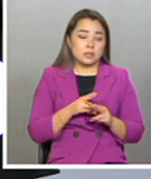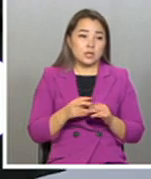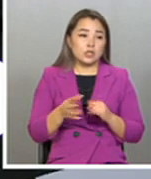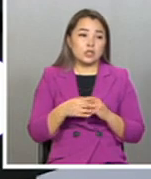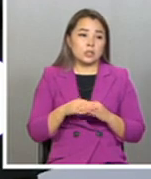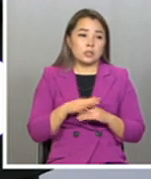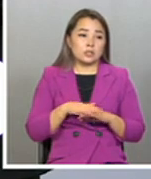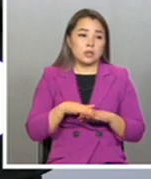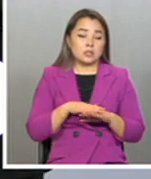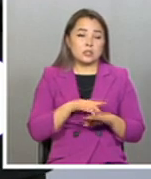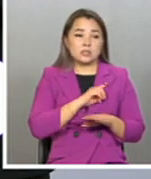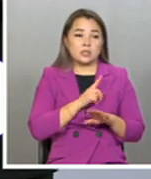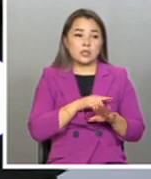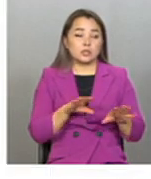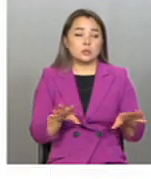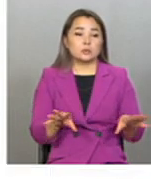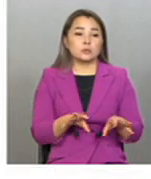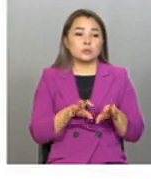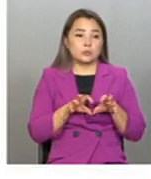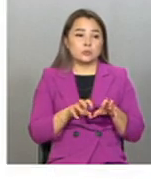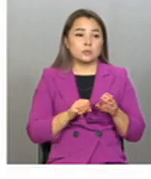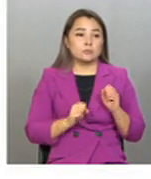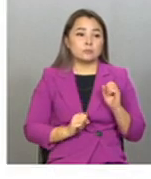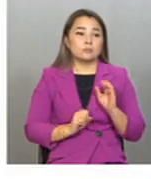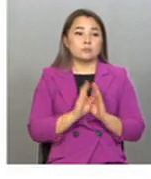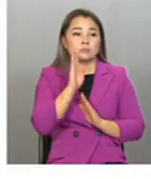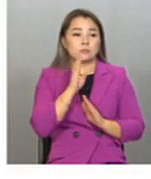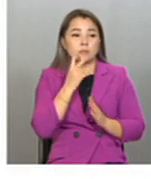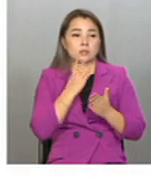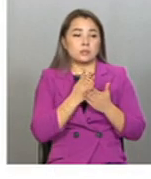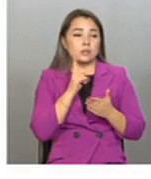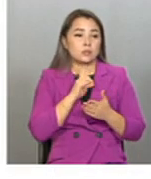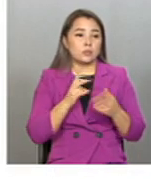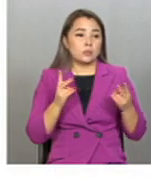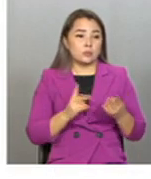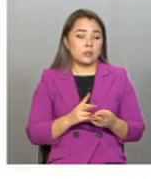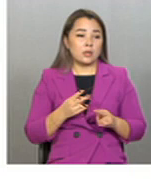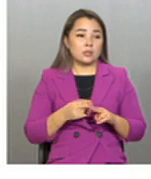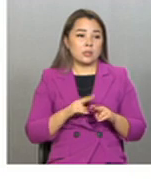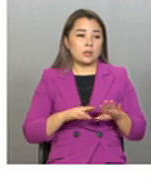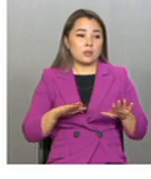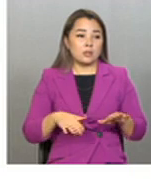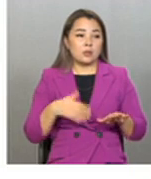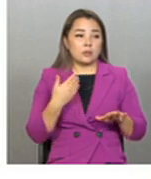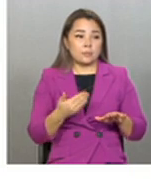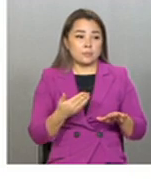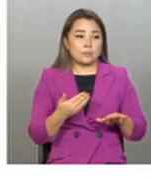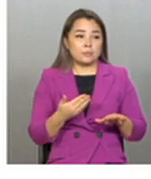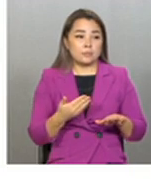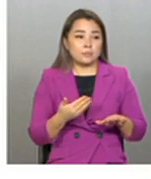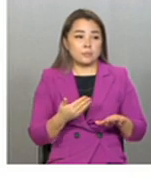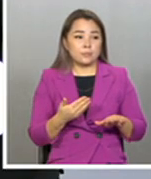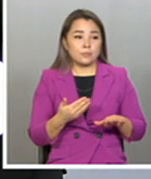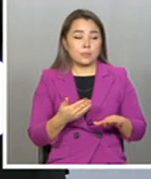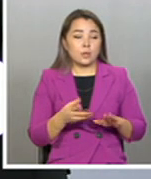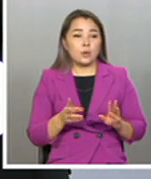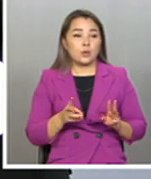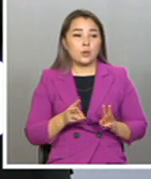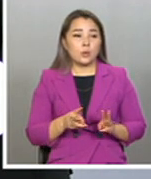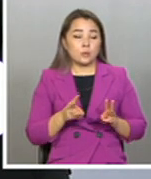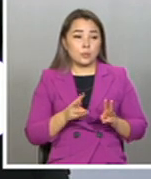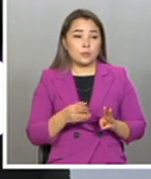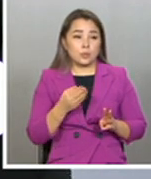үлкен тартылыс күшін жеңіп, аспан кеңістігіне көтерілу үшін қажет. Бұл жердегі, яғни отын